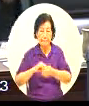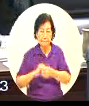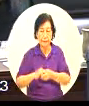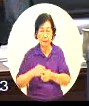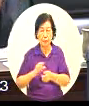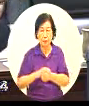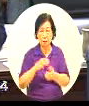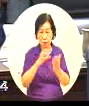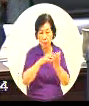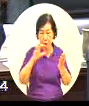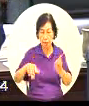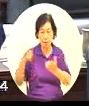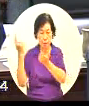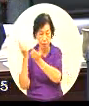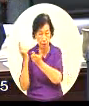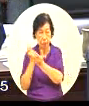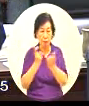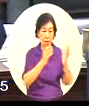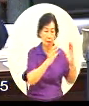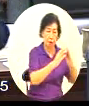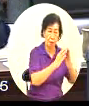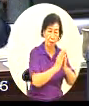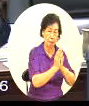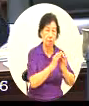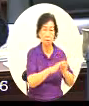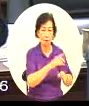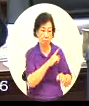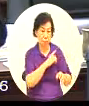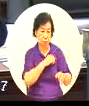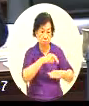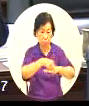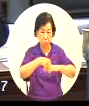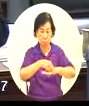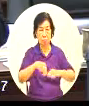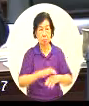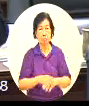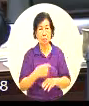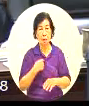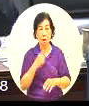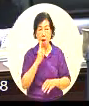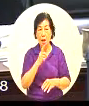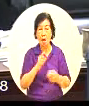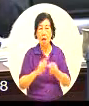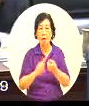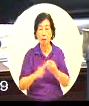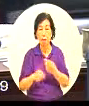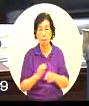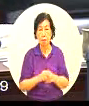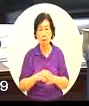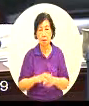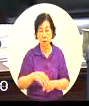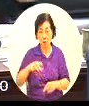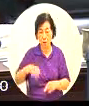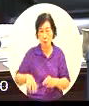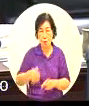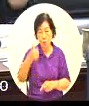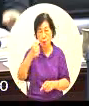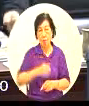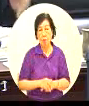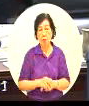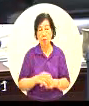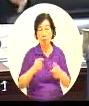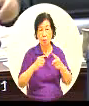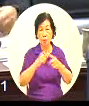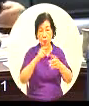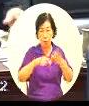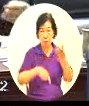咱家己有咱的规范嘛，吼、哦，这点我讲啊好，吼、哦，咱处长，你看我先问处长，咱人事处长